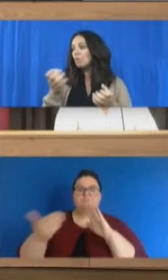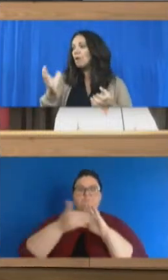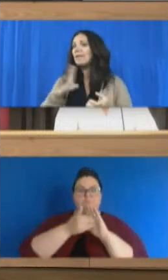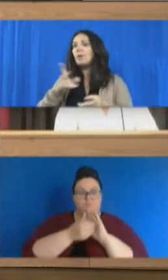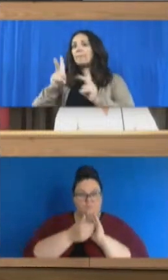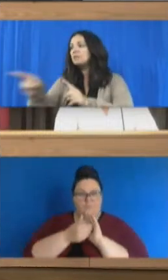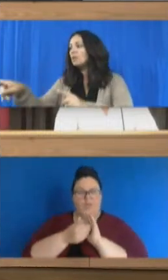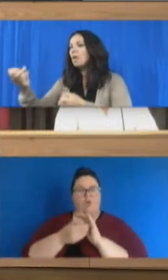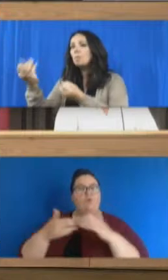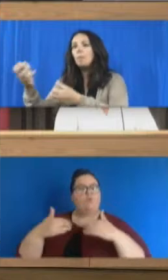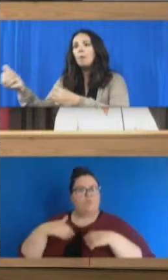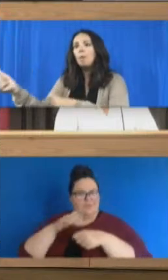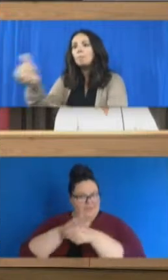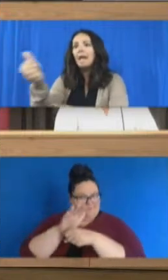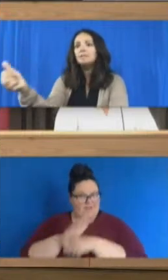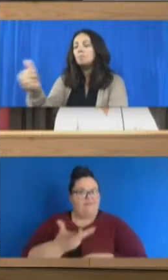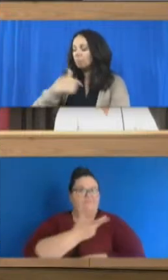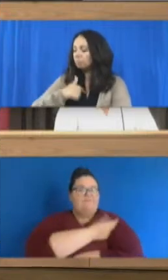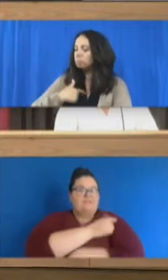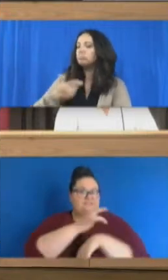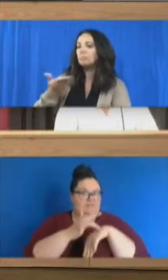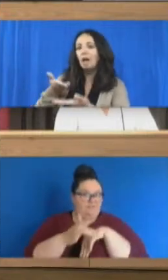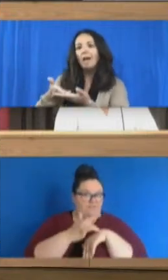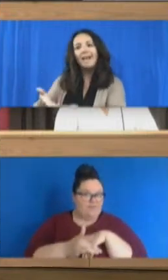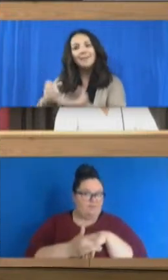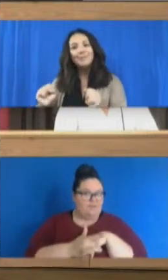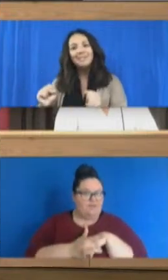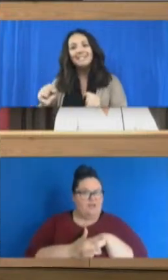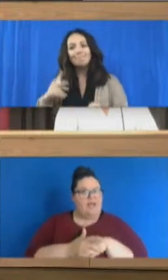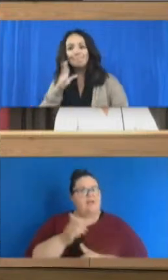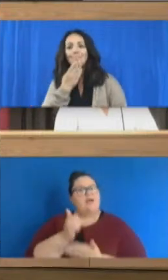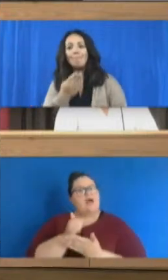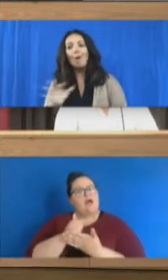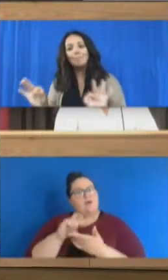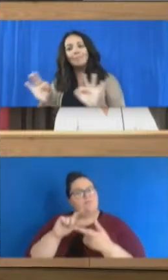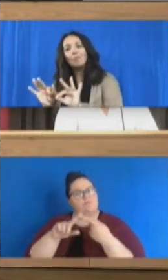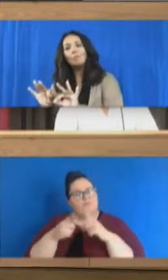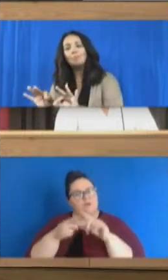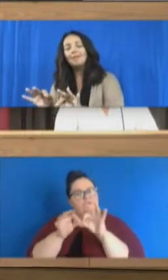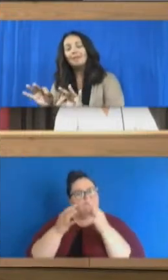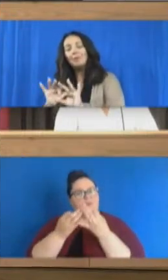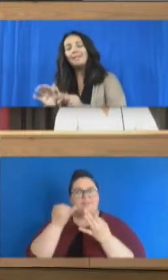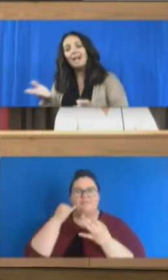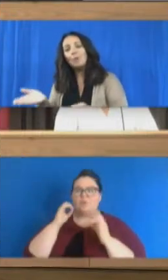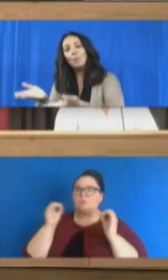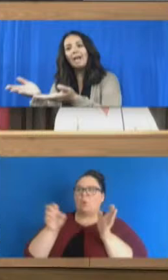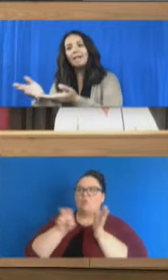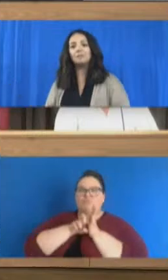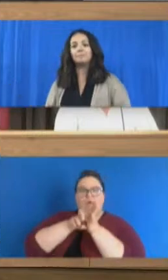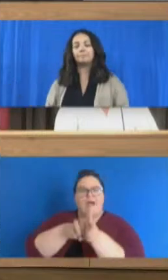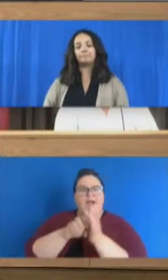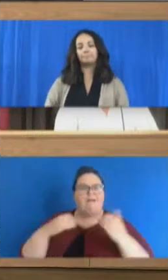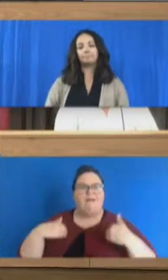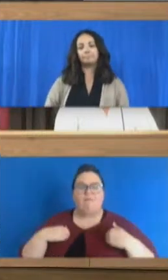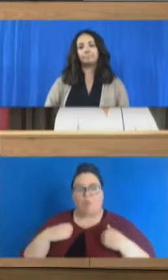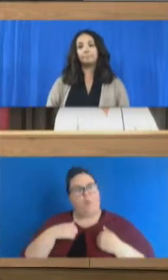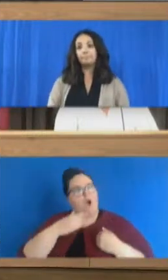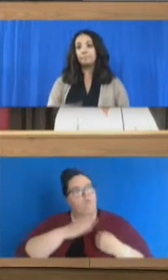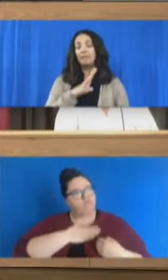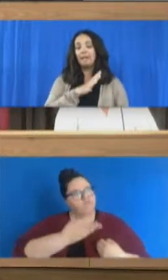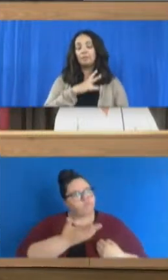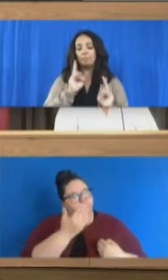c'est vraiment important de avoir des conversations avec les gens que vous connaissez. On a beaucoup de cliniques